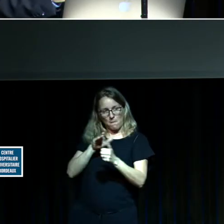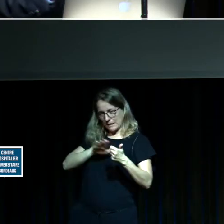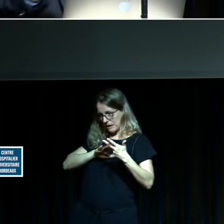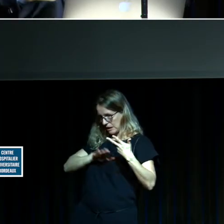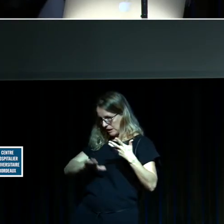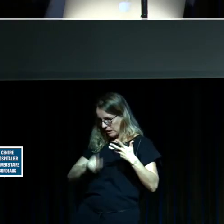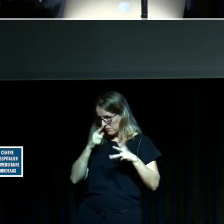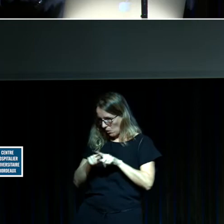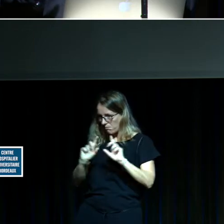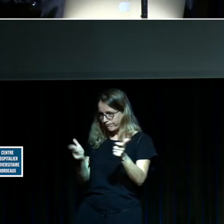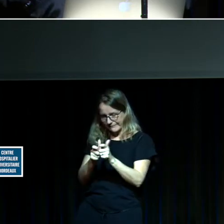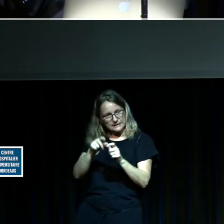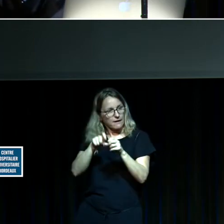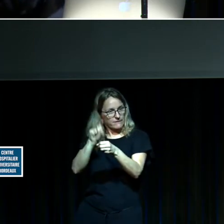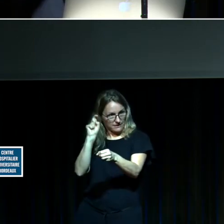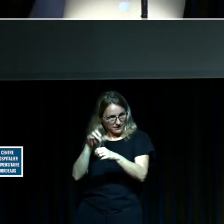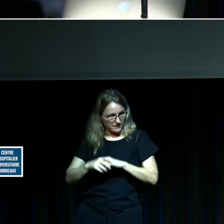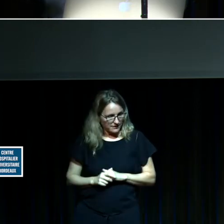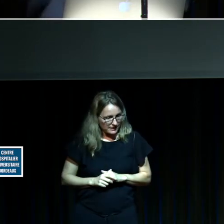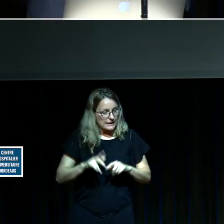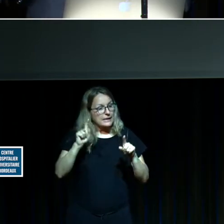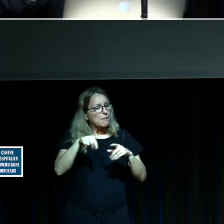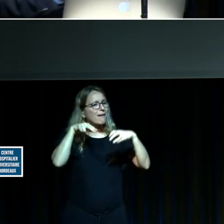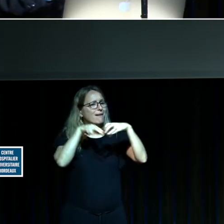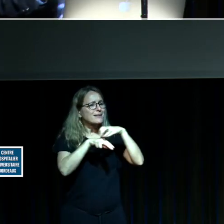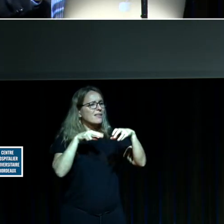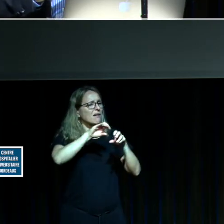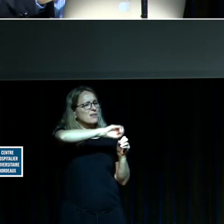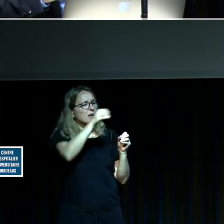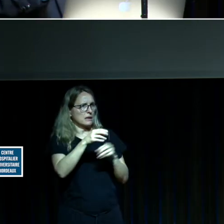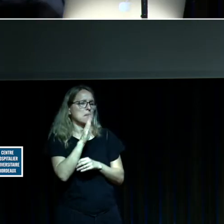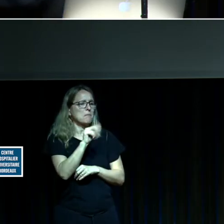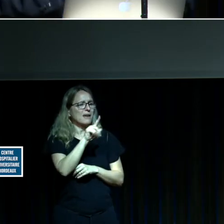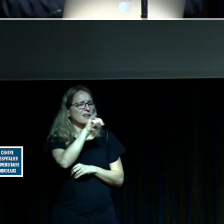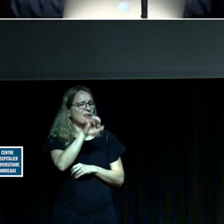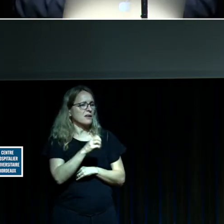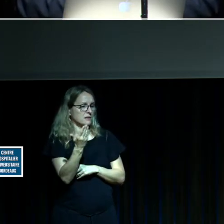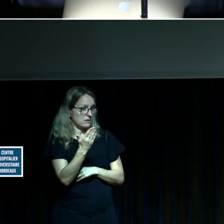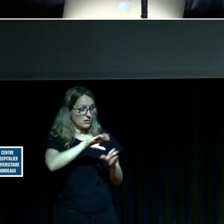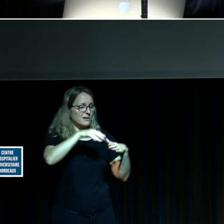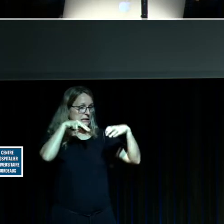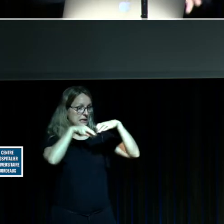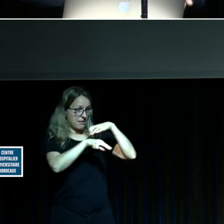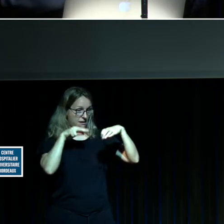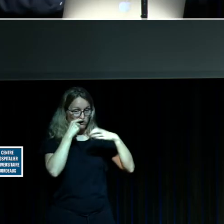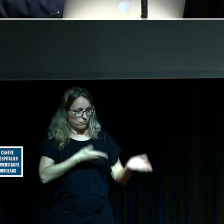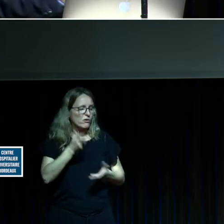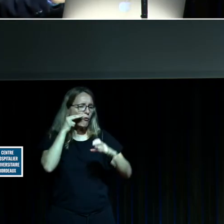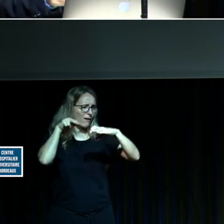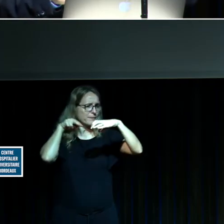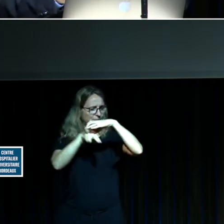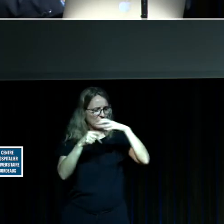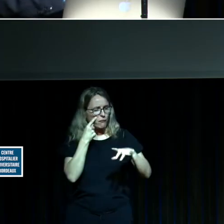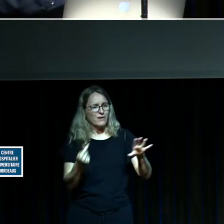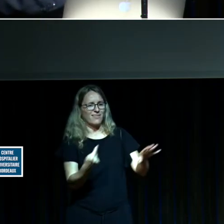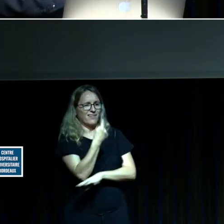cérébral. Le patient va ensuite aller au scanner ou à l'IRM. À Blaye, c'est un scanner. Donc vous allez le voir, il est brancardé au scanner. Et derrière moi, je ne sais pas